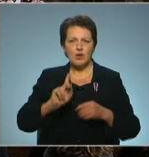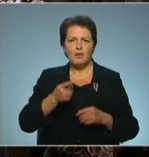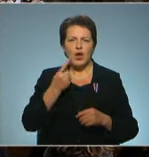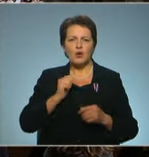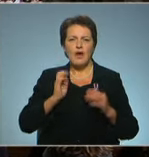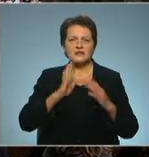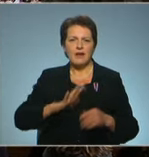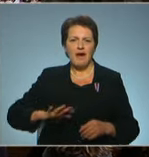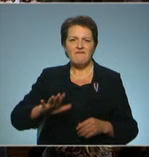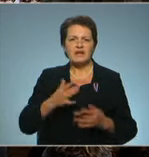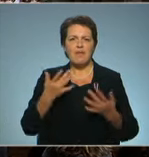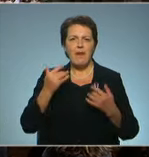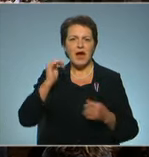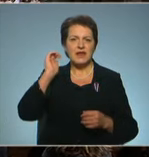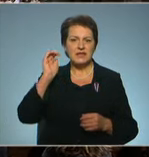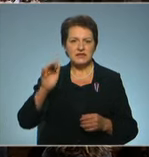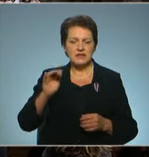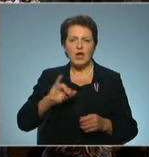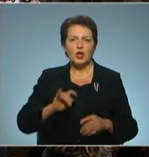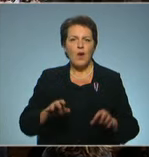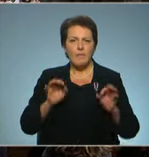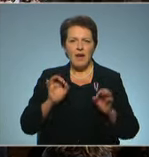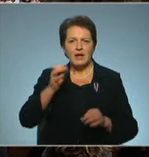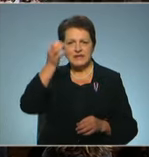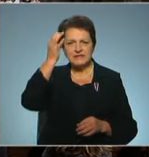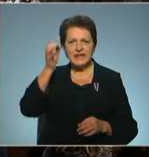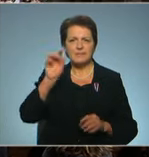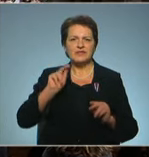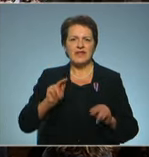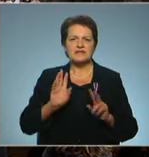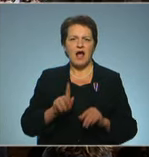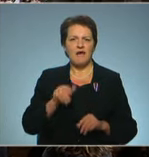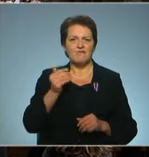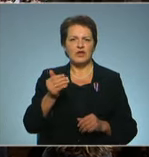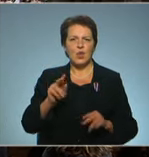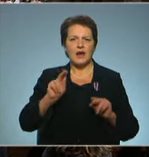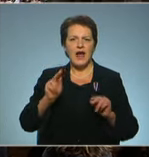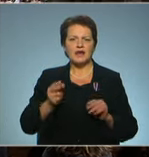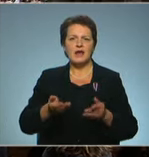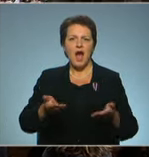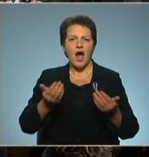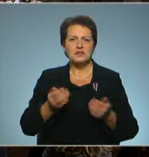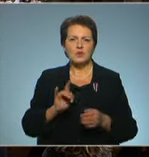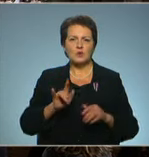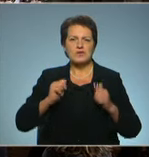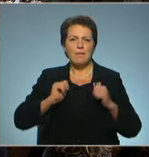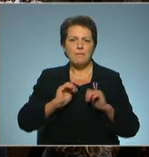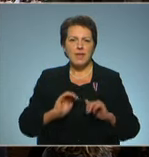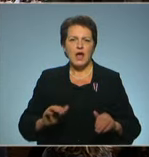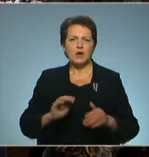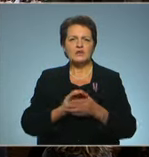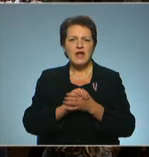islāma valsts paradīzes, jo pa īstam tic, ka viņu reliģija aicina uz mieru, saticību